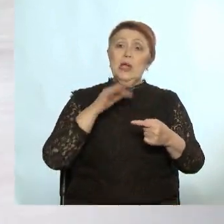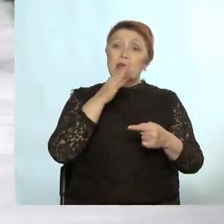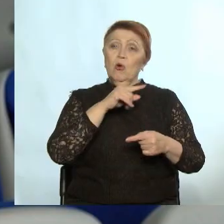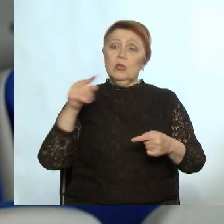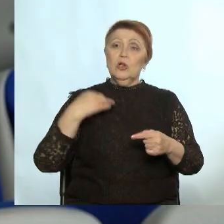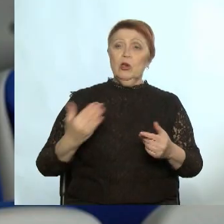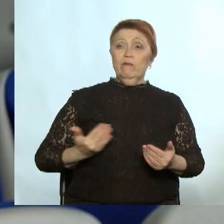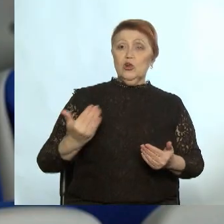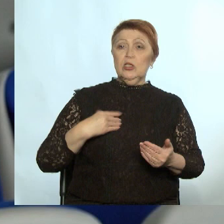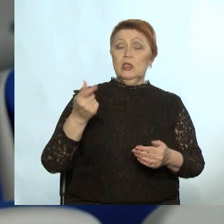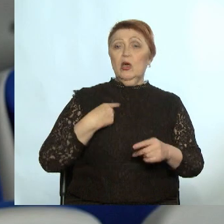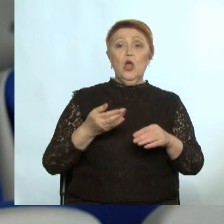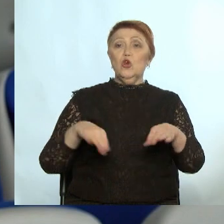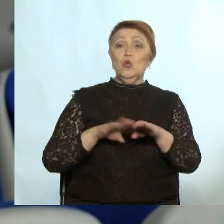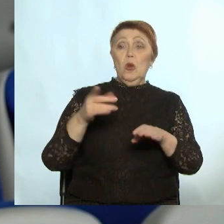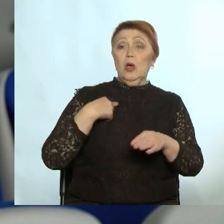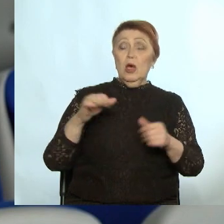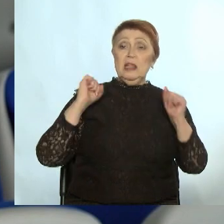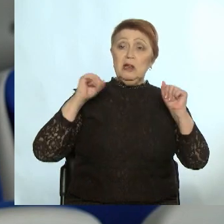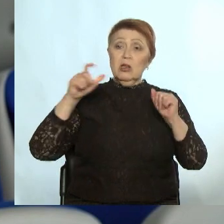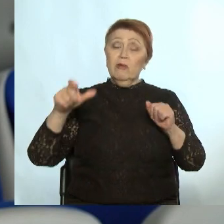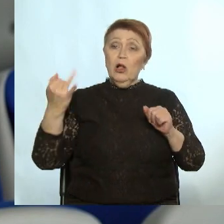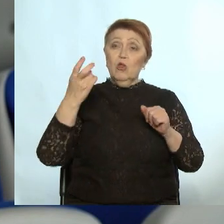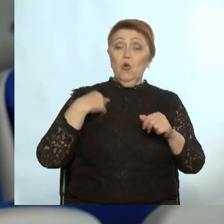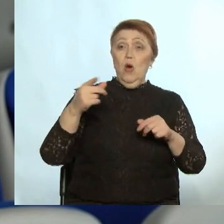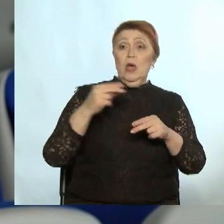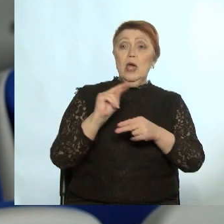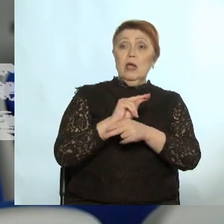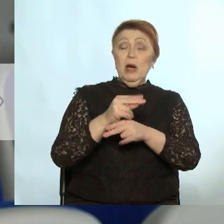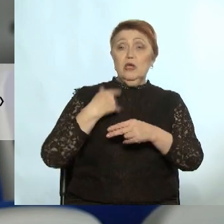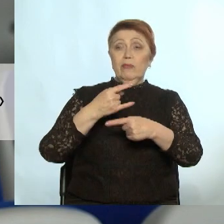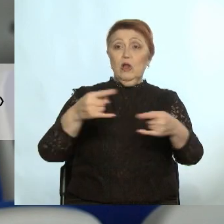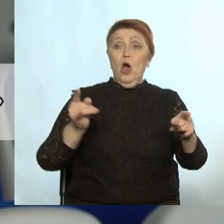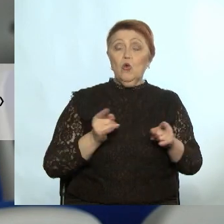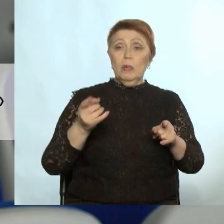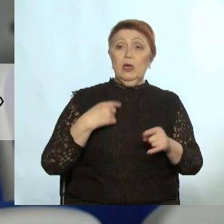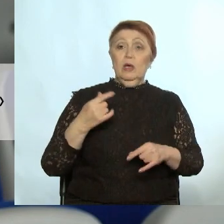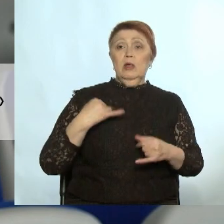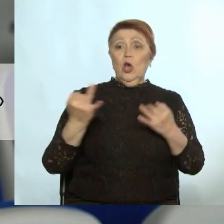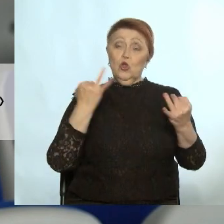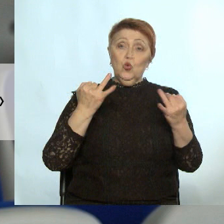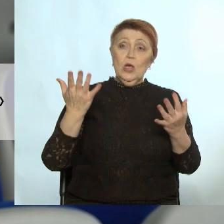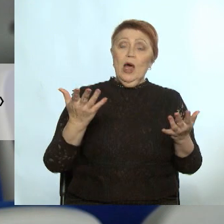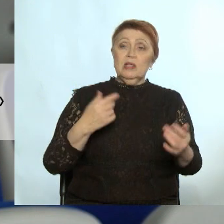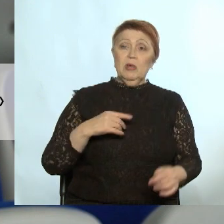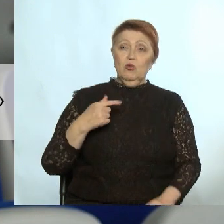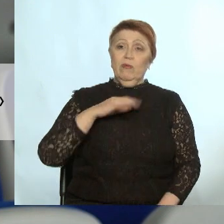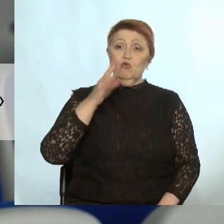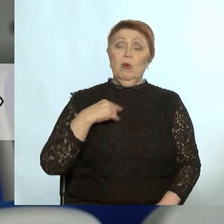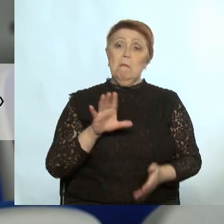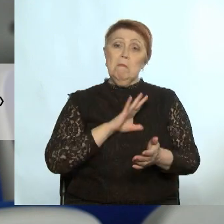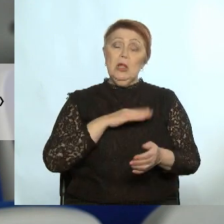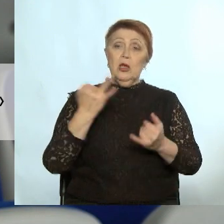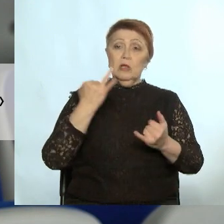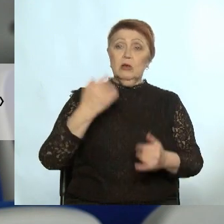и ремонтировал коробку, и заливал ее. То есть, ну, на энтузиазме на таком, на голом, да, интересно было. И оттуда